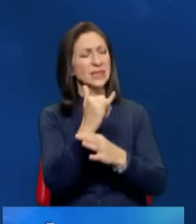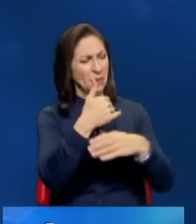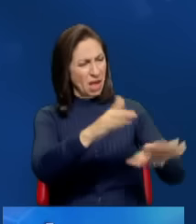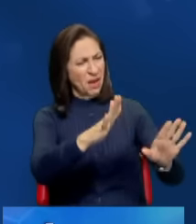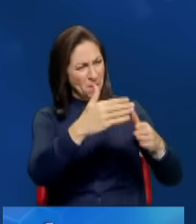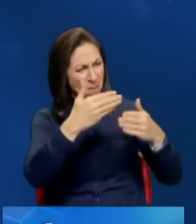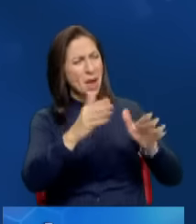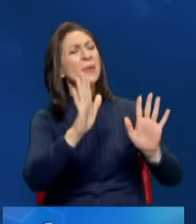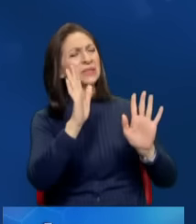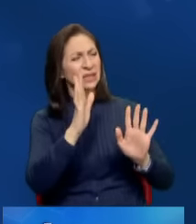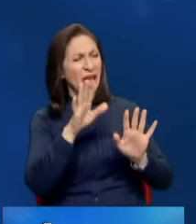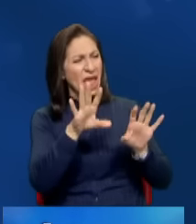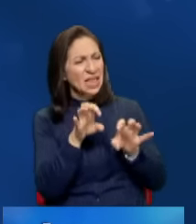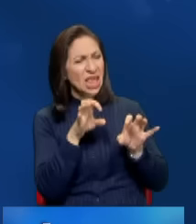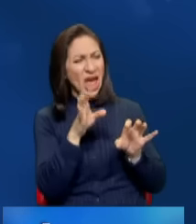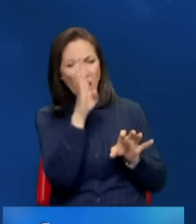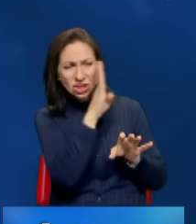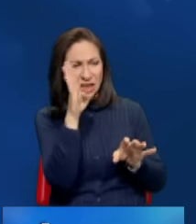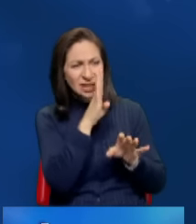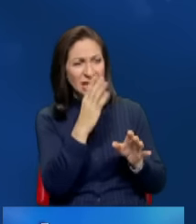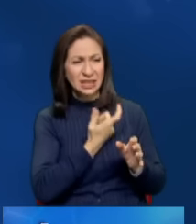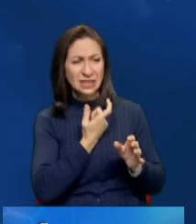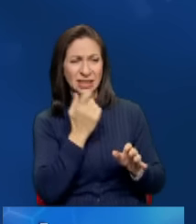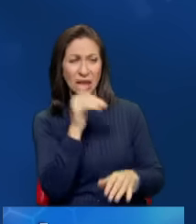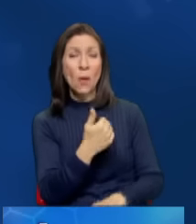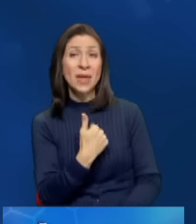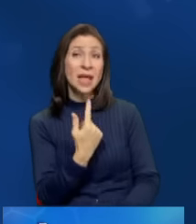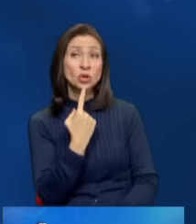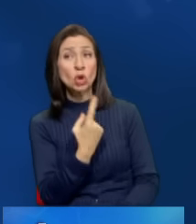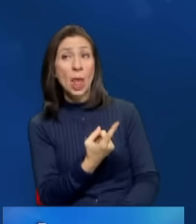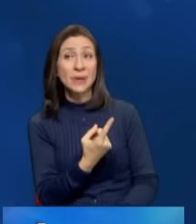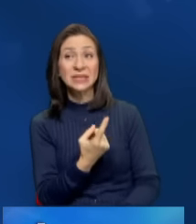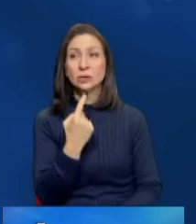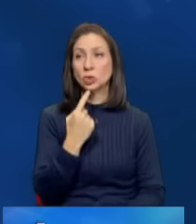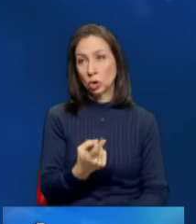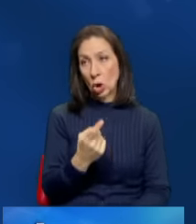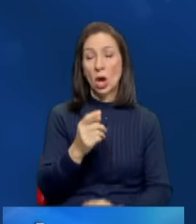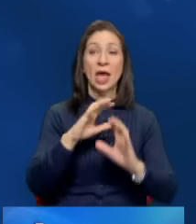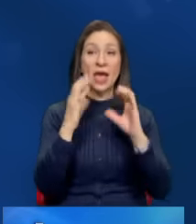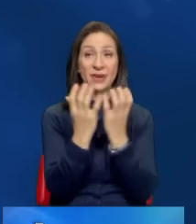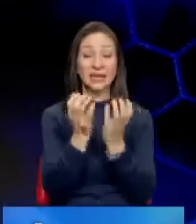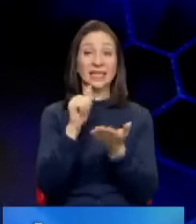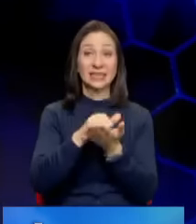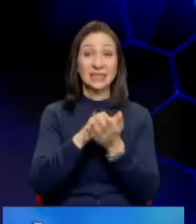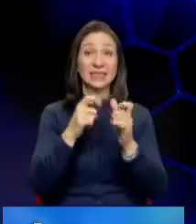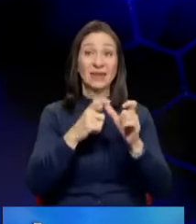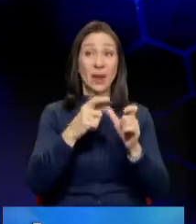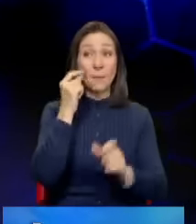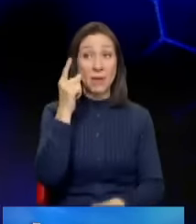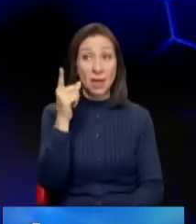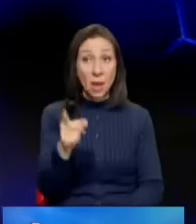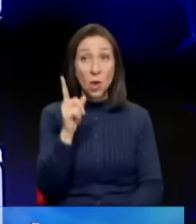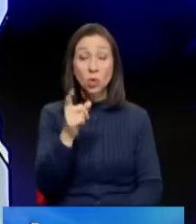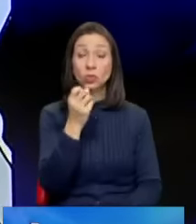bırak, bırakmazsan etki ajanlığı yasası geliyor, benden söylemesi" diyor Evrensel Gazetesi'nden Sefer Selvi. Bahçeli'nin